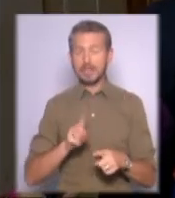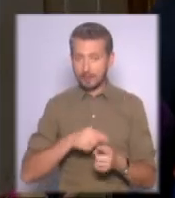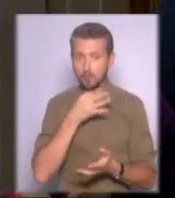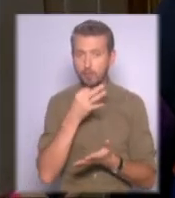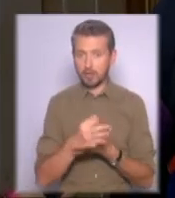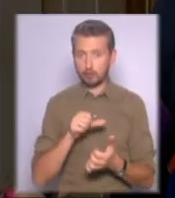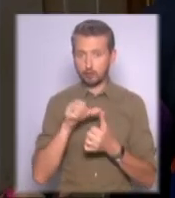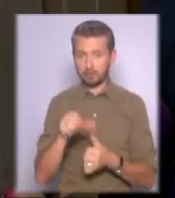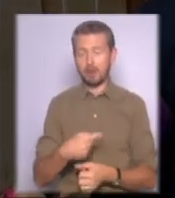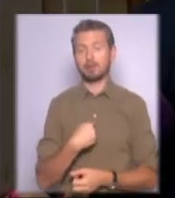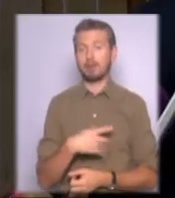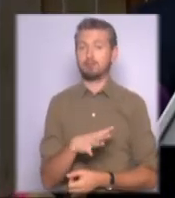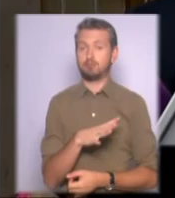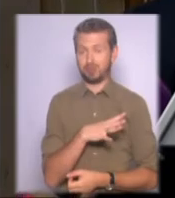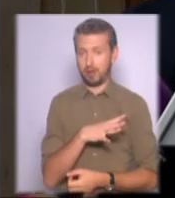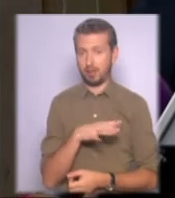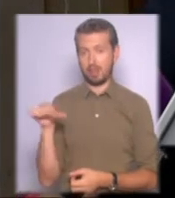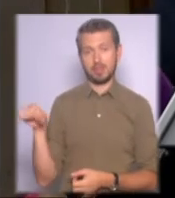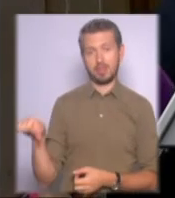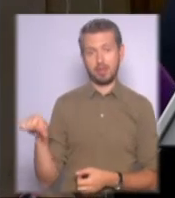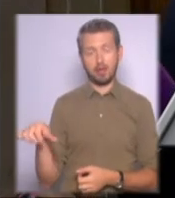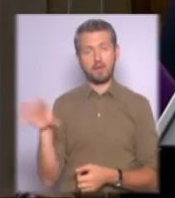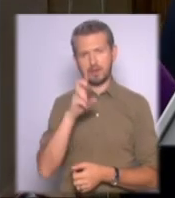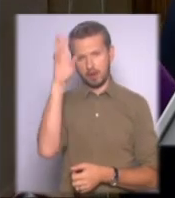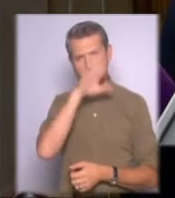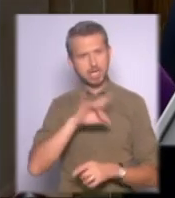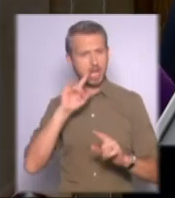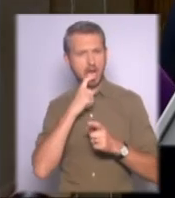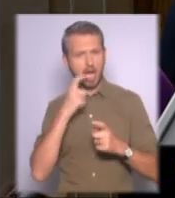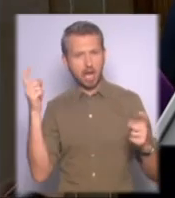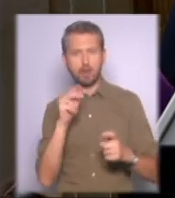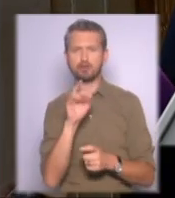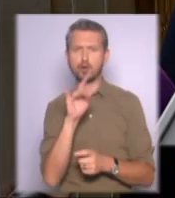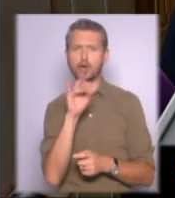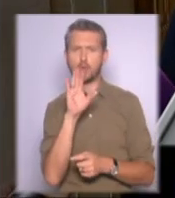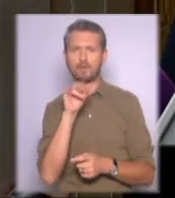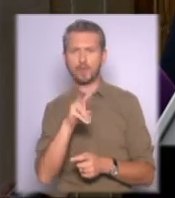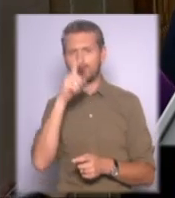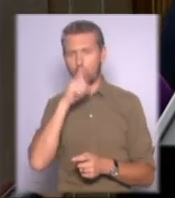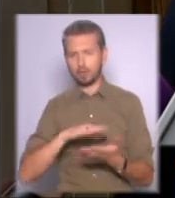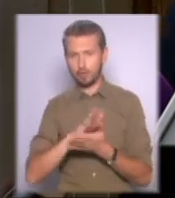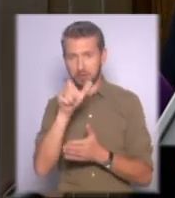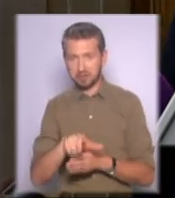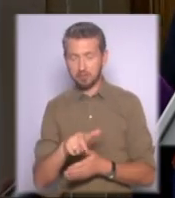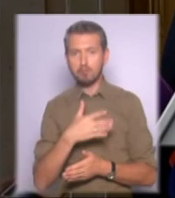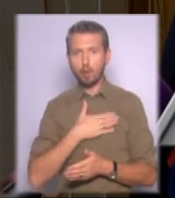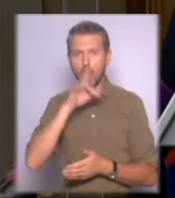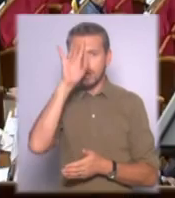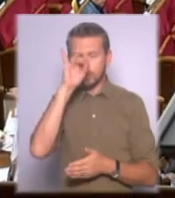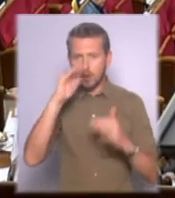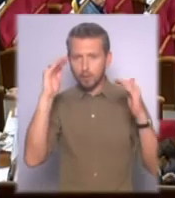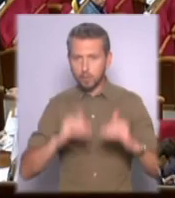Зокрема, я прокнопкодавила, тепер вся країна кричить, що Чорновіл – поганий політик. Тобто я отримала великі репутаційні втрати, правда? І це є вже